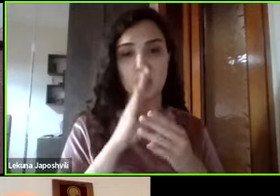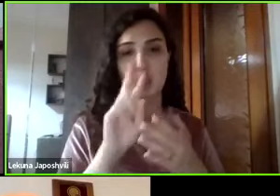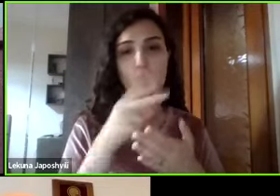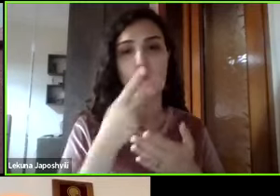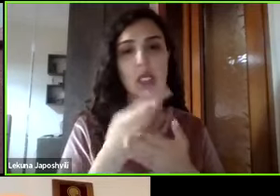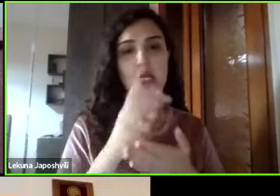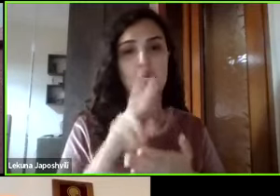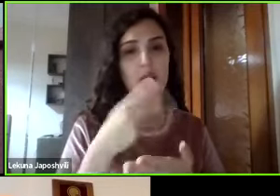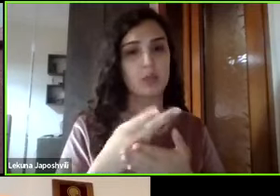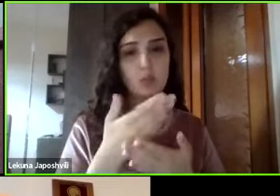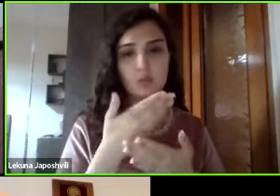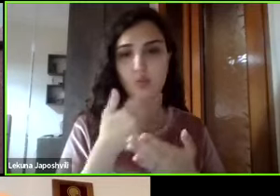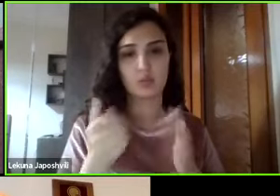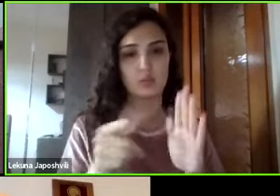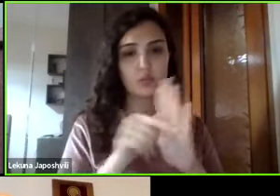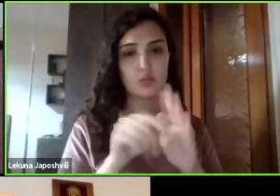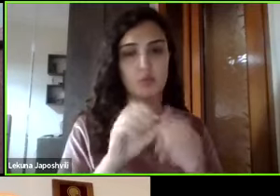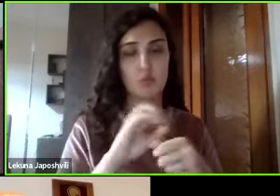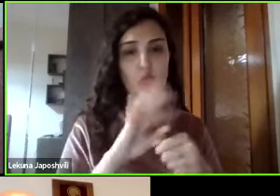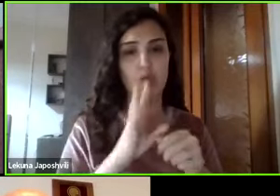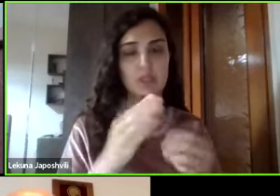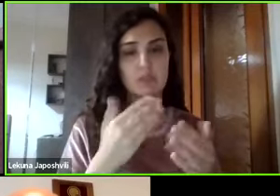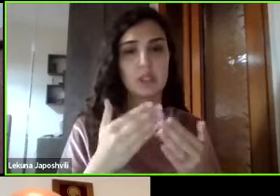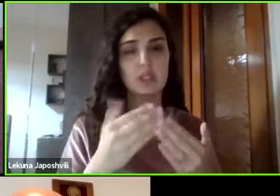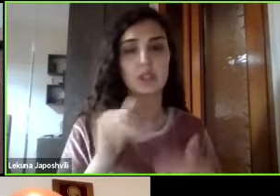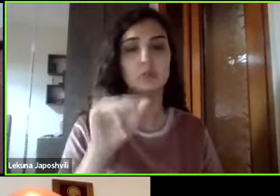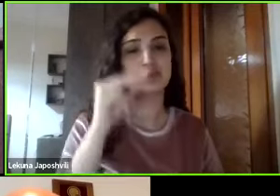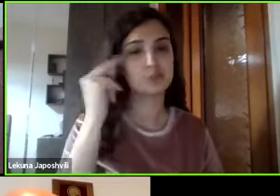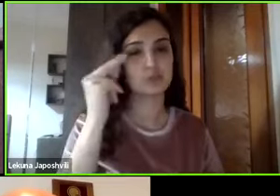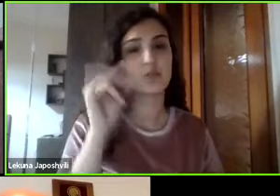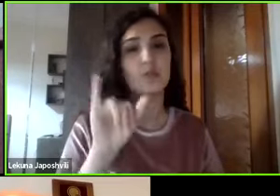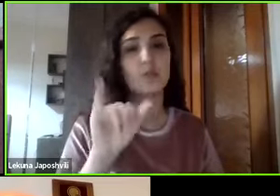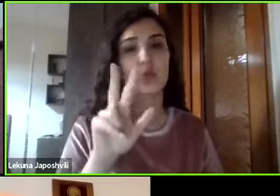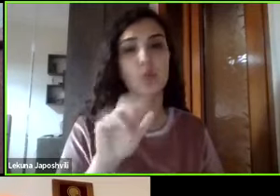არ ახლავს COVID-ს, აი მაგალითად უხანში